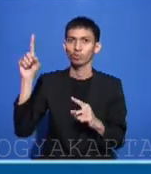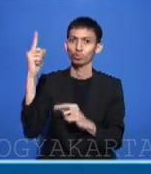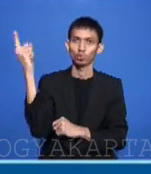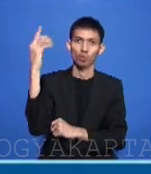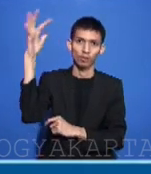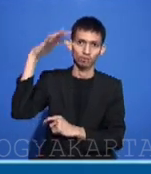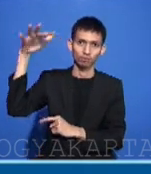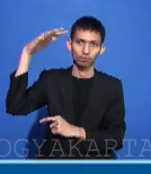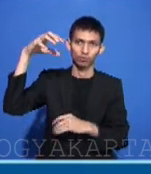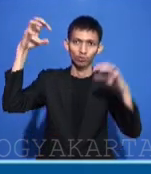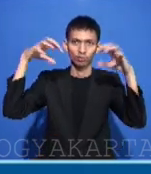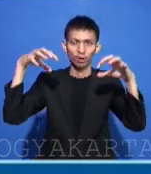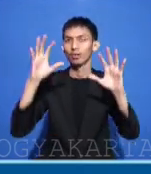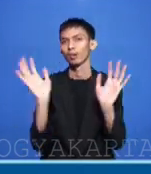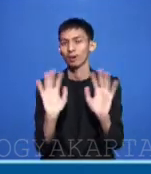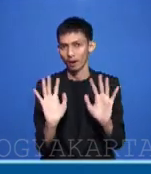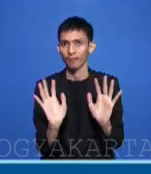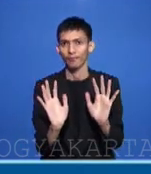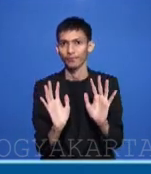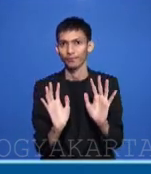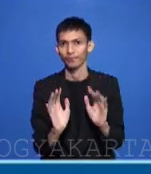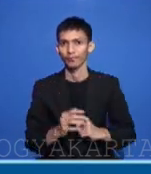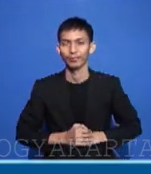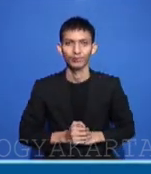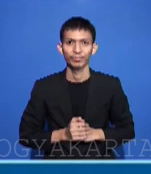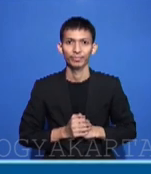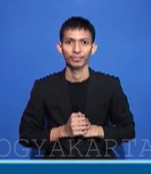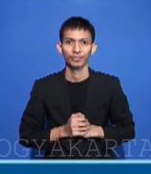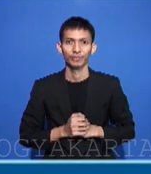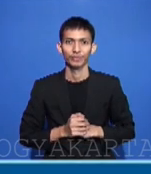ibadah Jawa Malih mboten katus